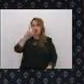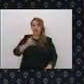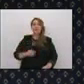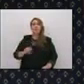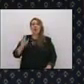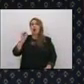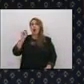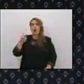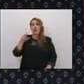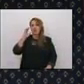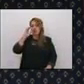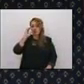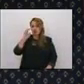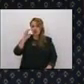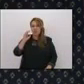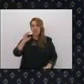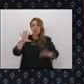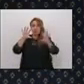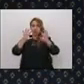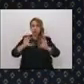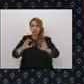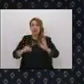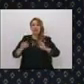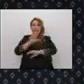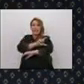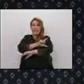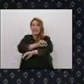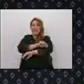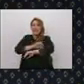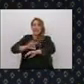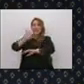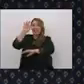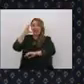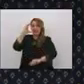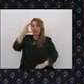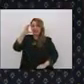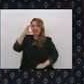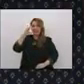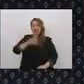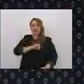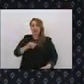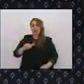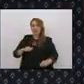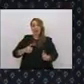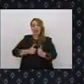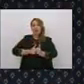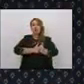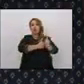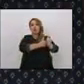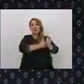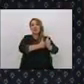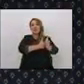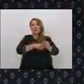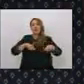الترقية والتسيير العقاريين والحفظ العقاري ومسح الأراضي لا تواكب ما تسنه